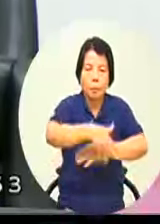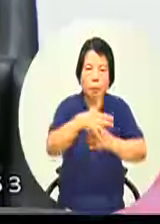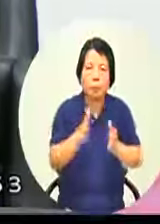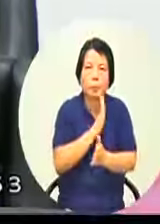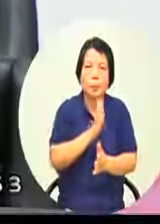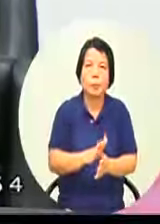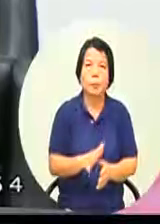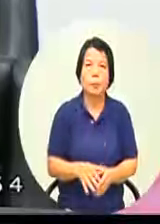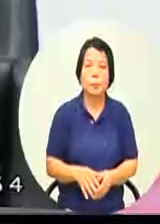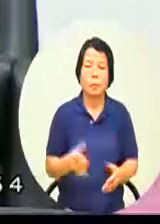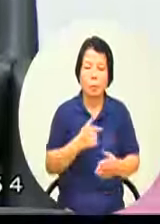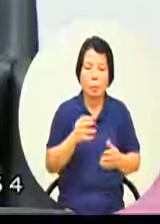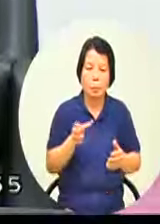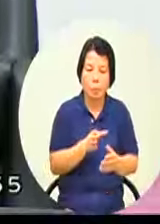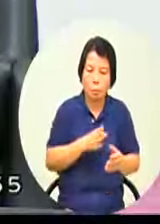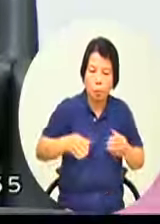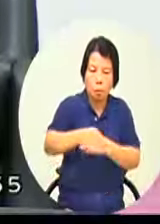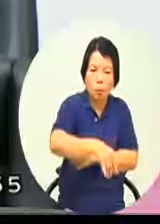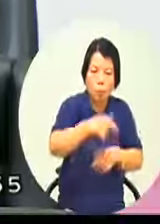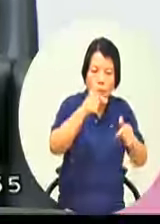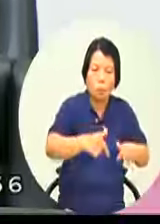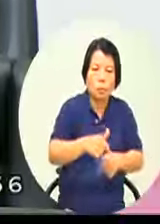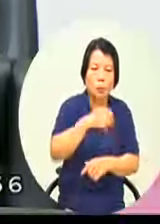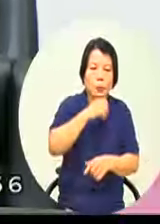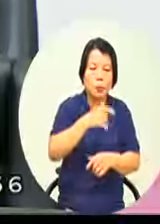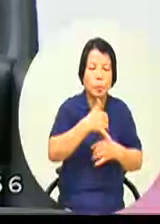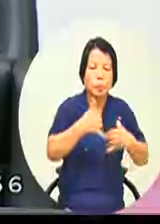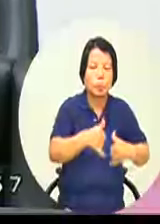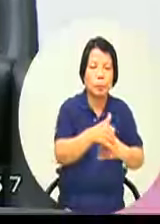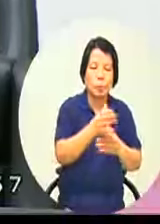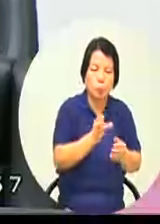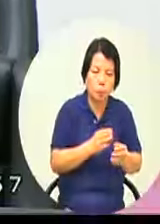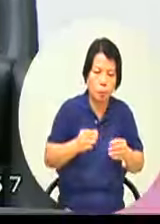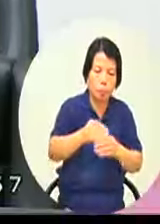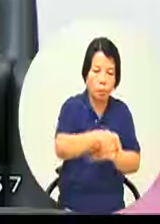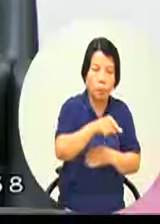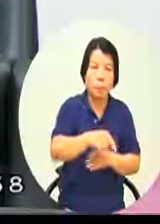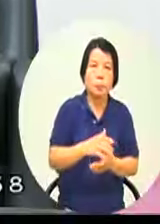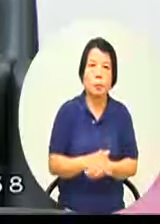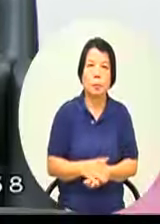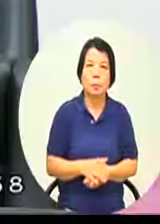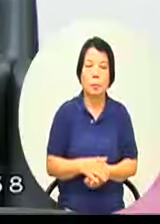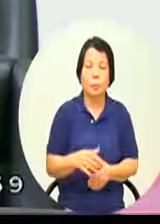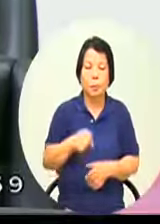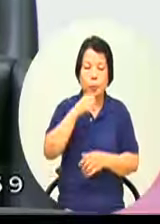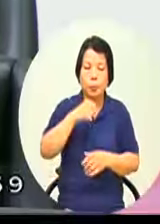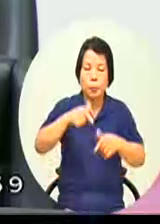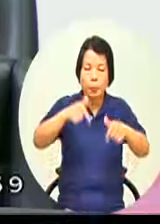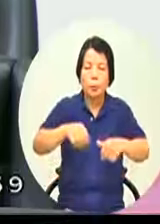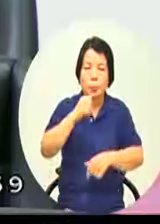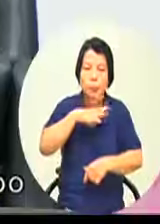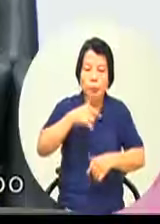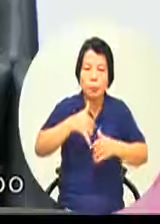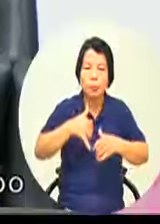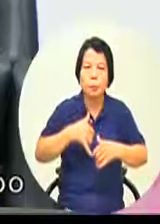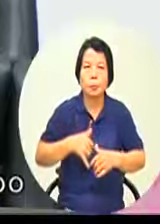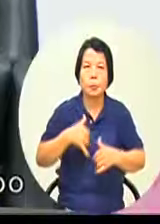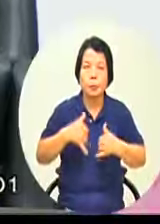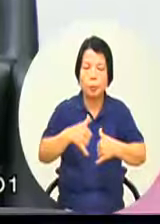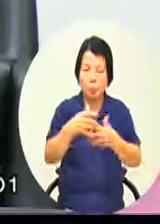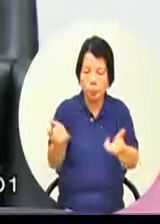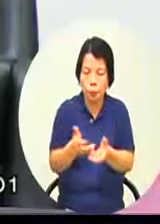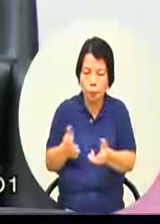排水的那个方向是要往南平路219巷的方向去，南平路219巷14弄在施